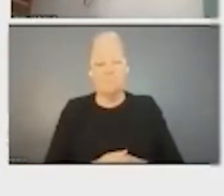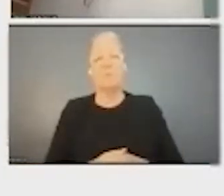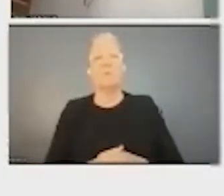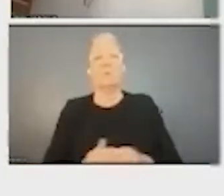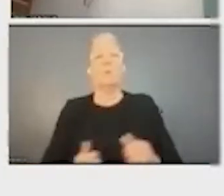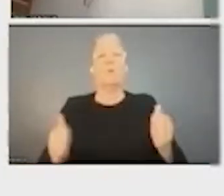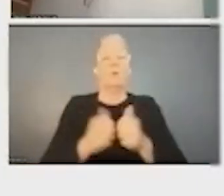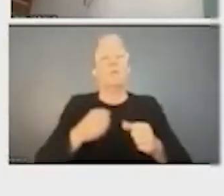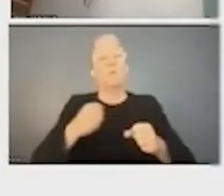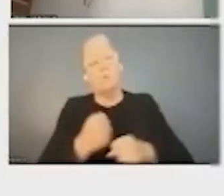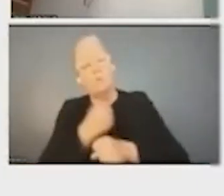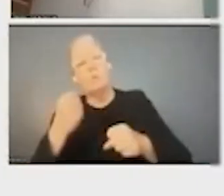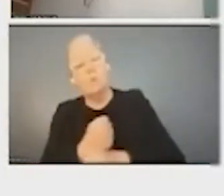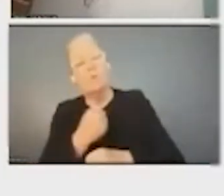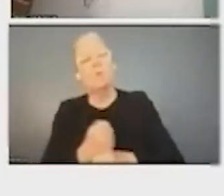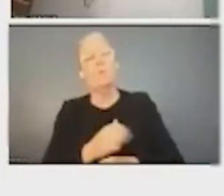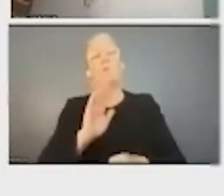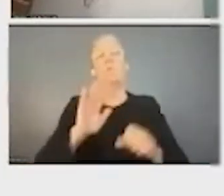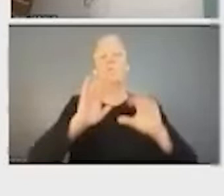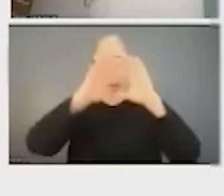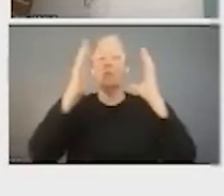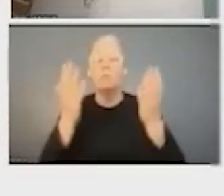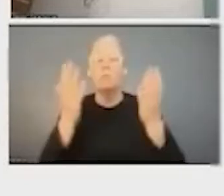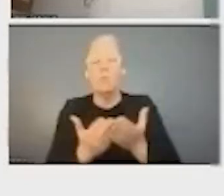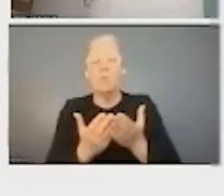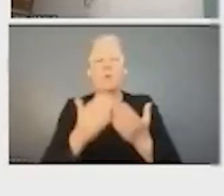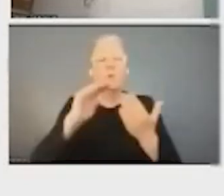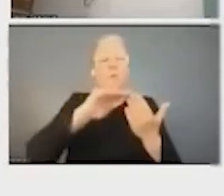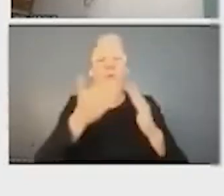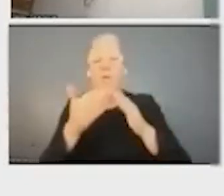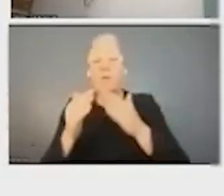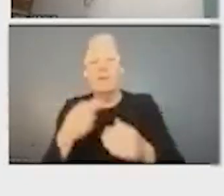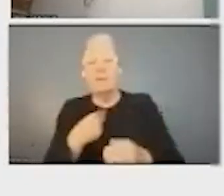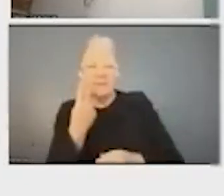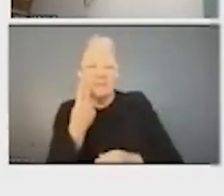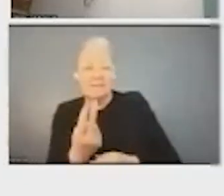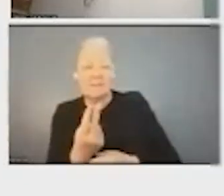أيضا بالنسبة للجهود على المستوى العالمي التي تصنع